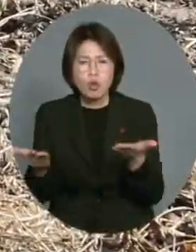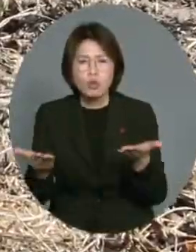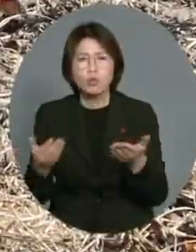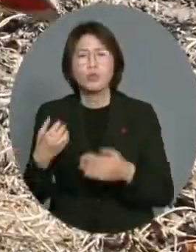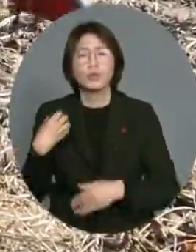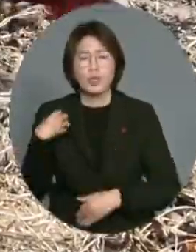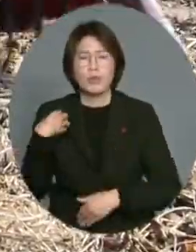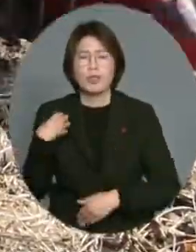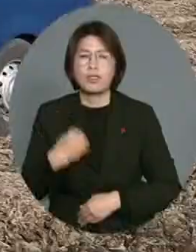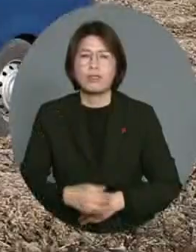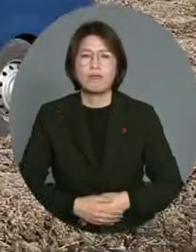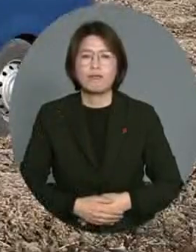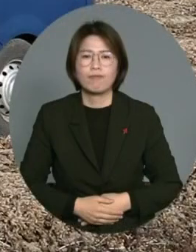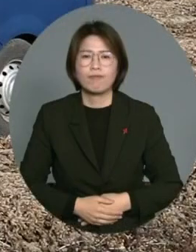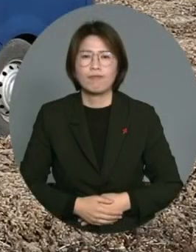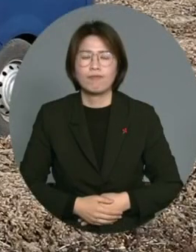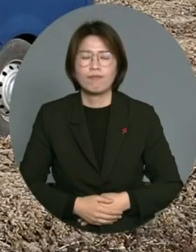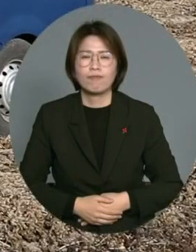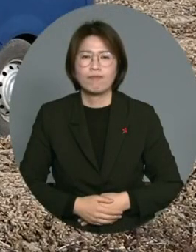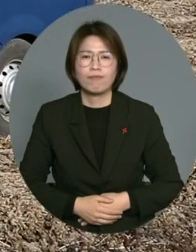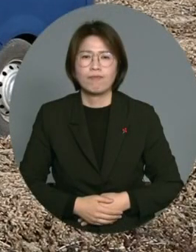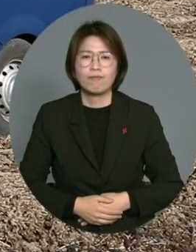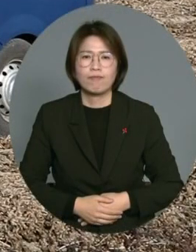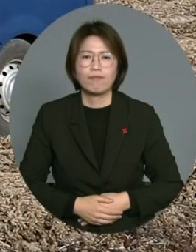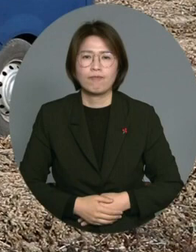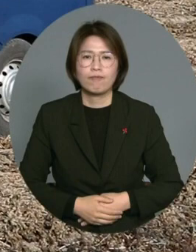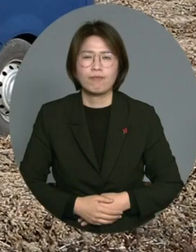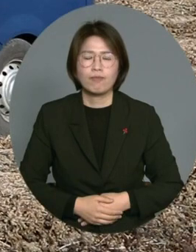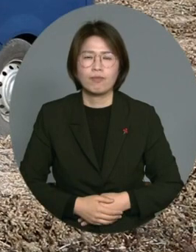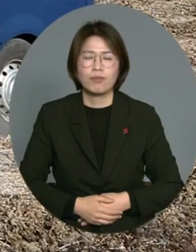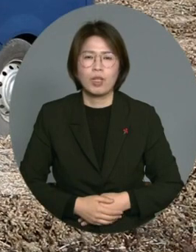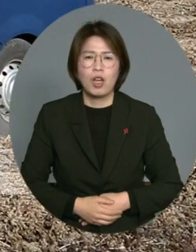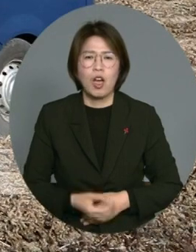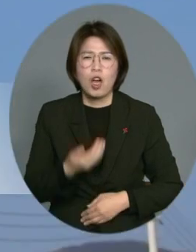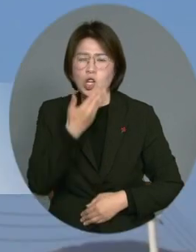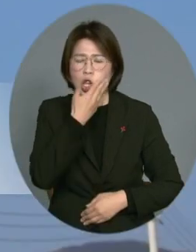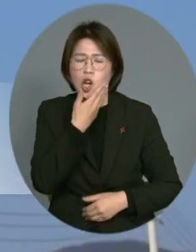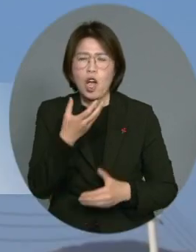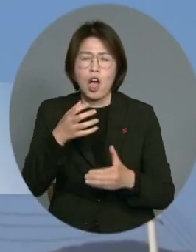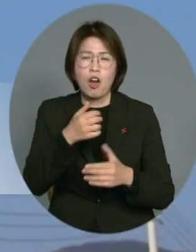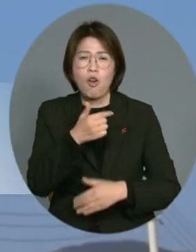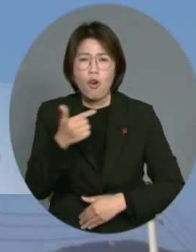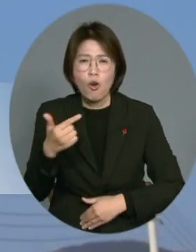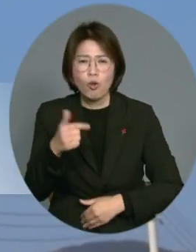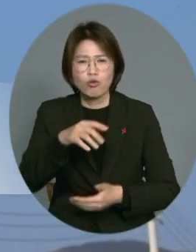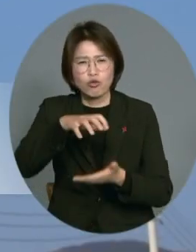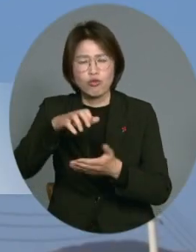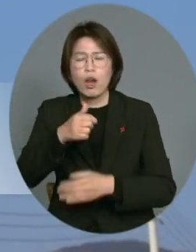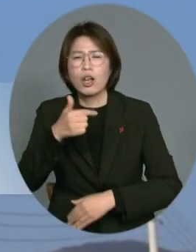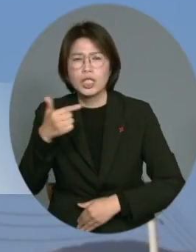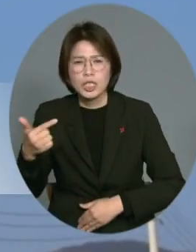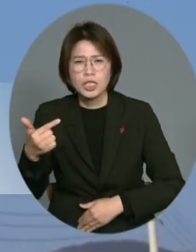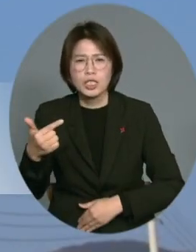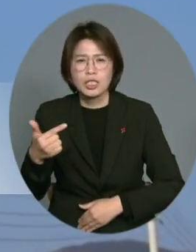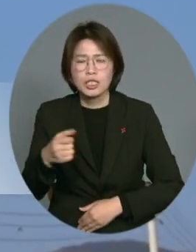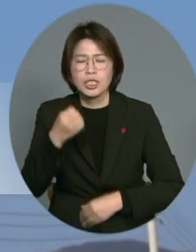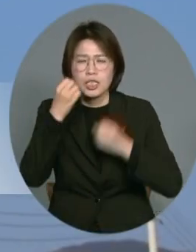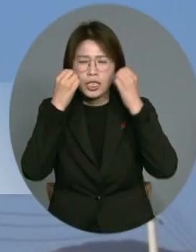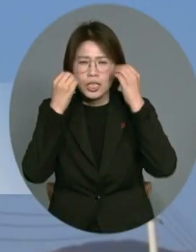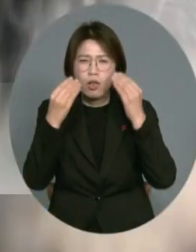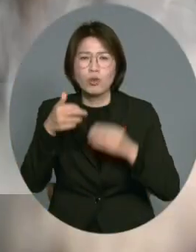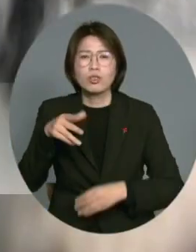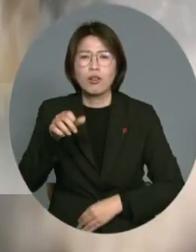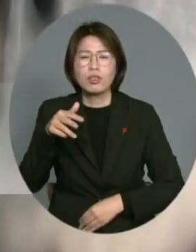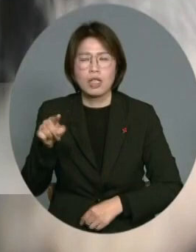역할도 맡고 있습니다. 재래종보다 기능성 성분 함량이 높고 수확량도 많은 신품종 청자